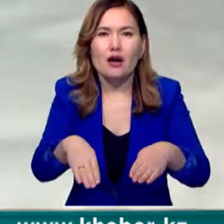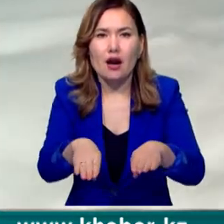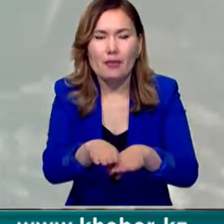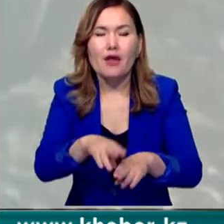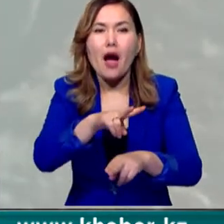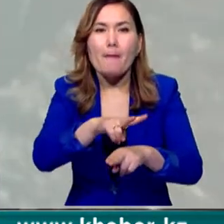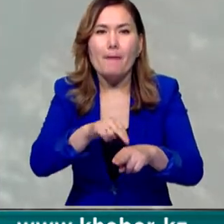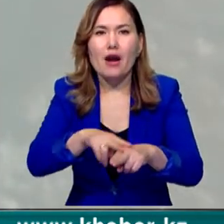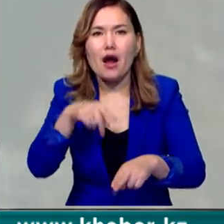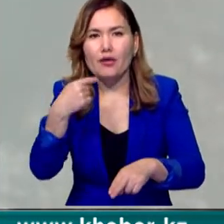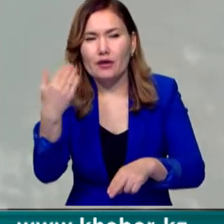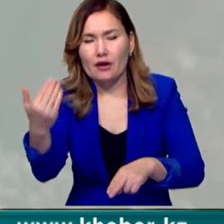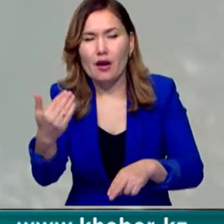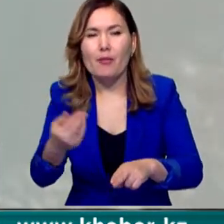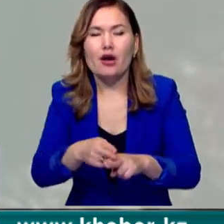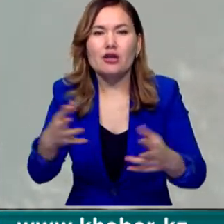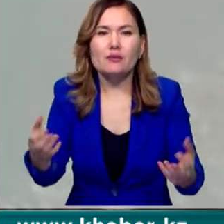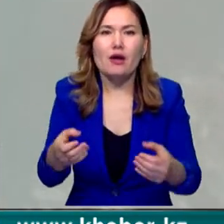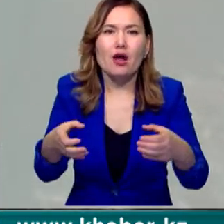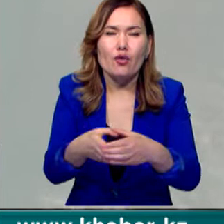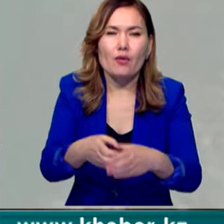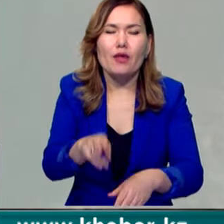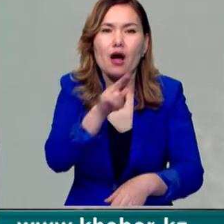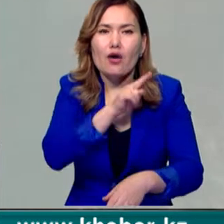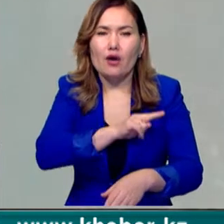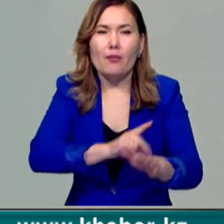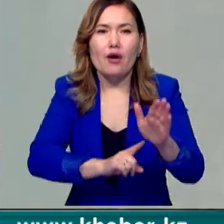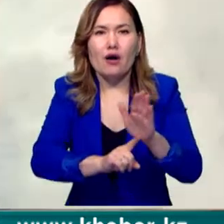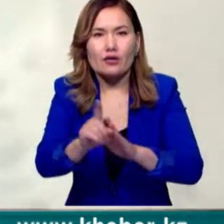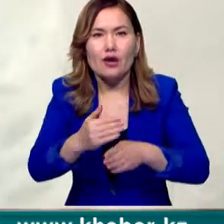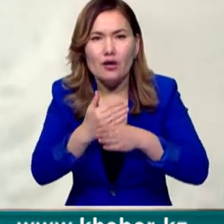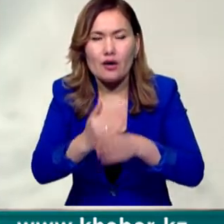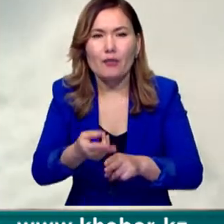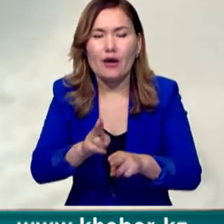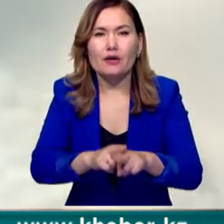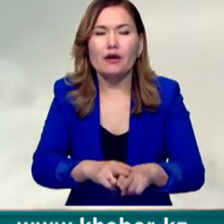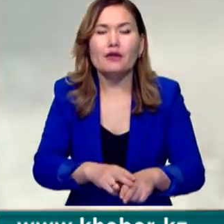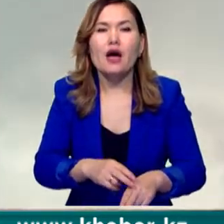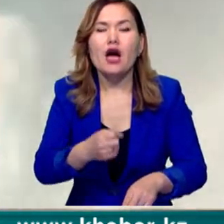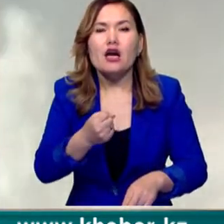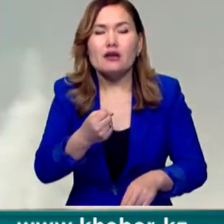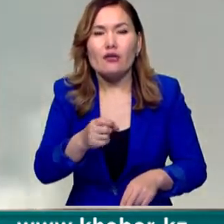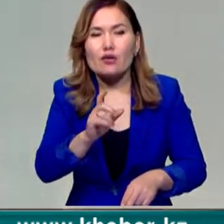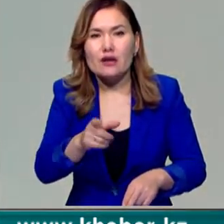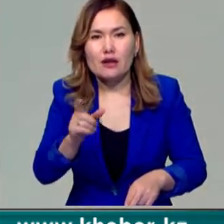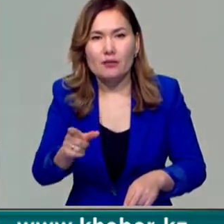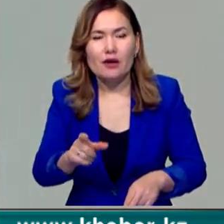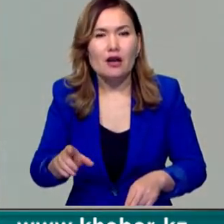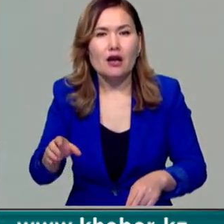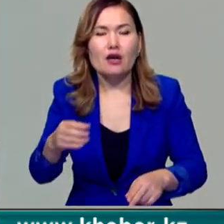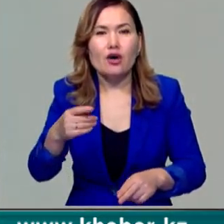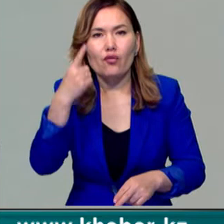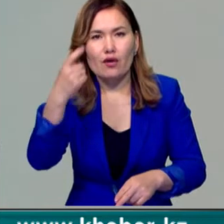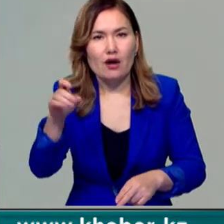мен төтенше жағдайлар қызметі күшейтілген жұмыс кестесіне көшкен. Ескертуге қарамастан кейбір адамдар жолға шығып батып қалған.